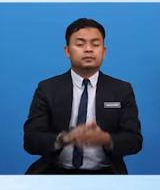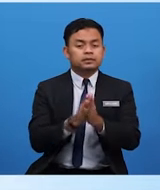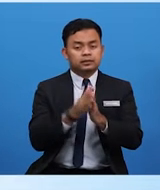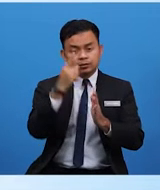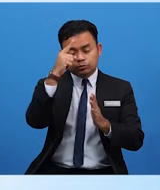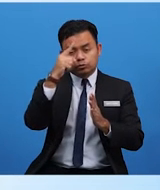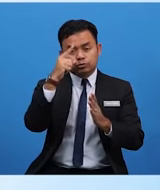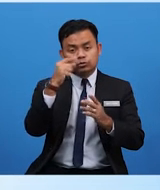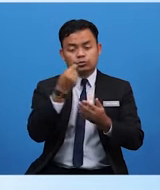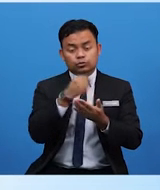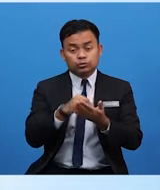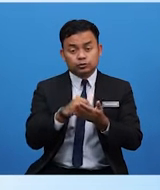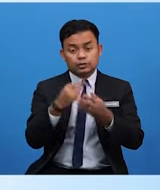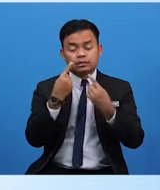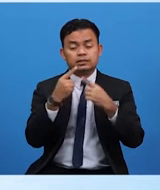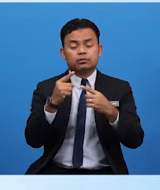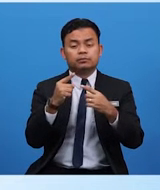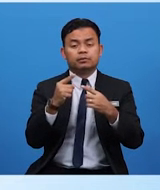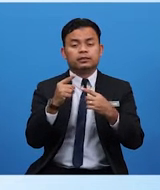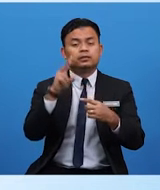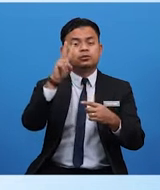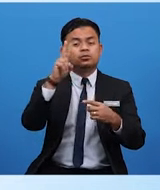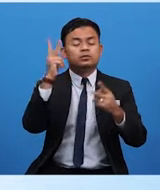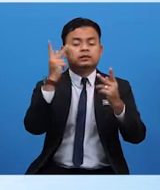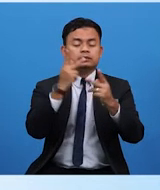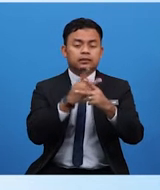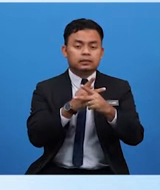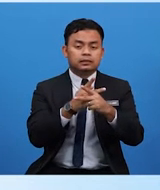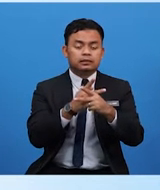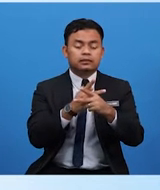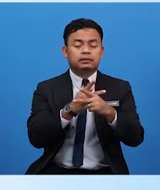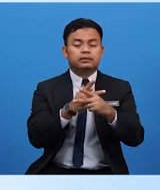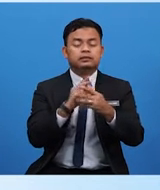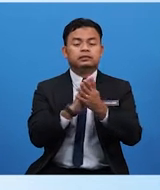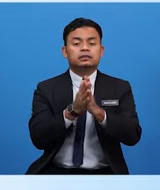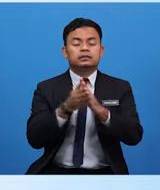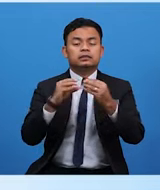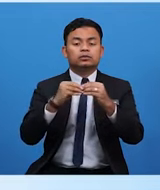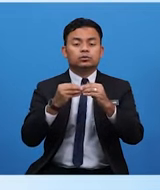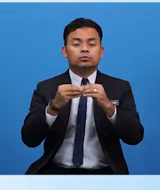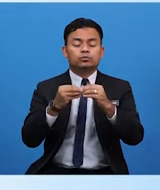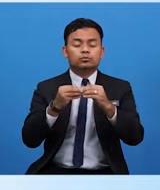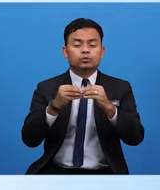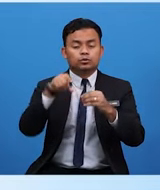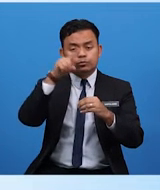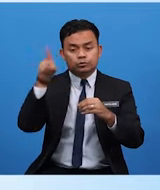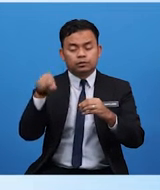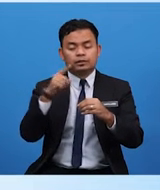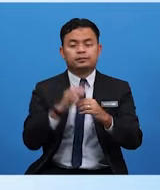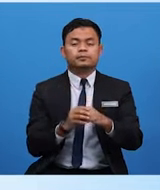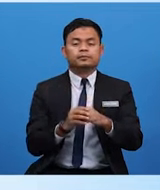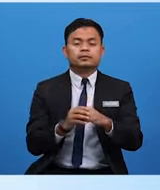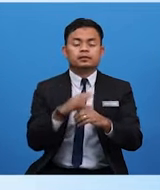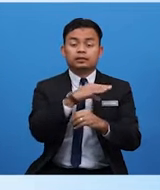jawabannya ilah dua kali nilai penyebut Yang Ditolak sebagai nomor bulat nilai Baki